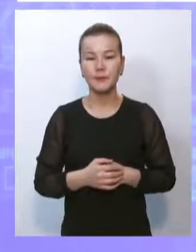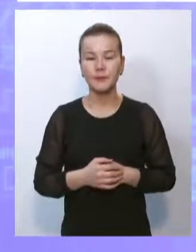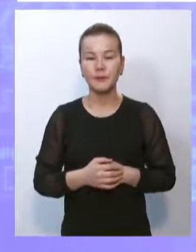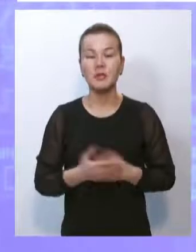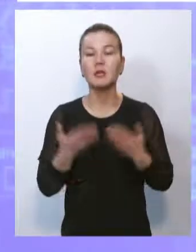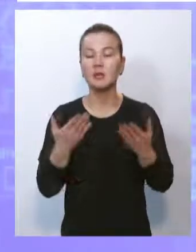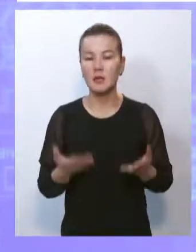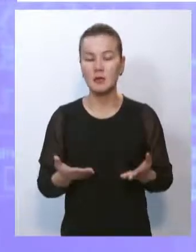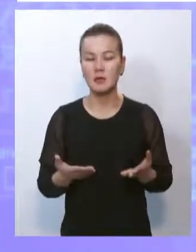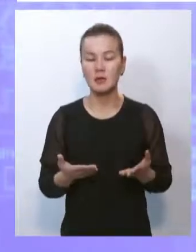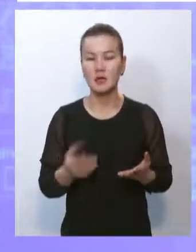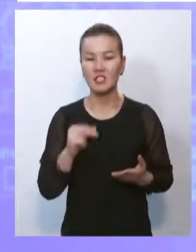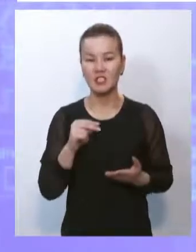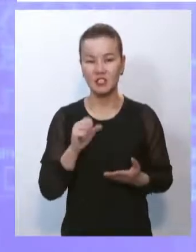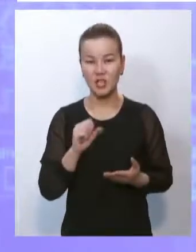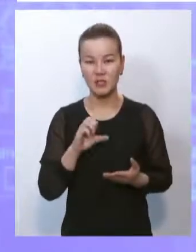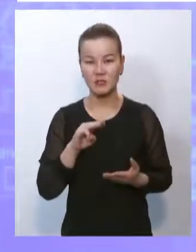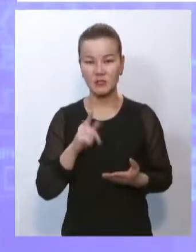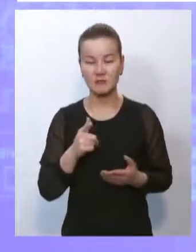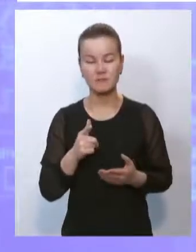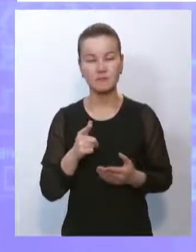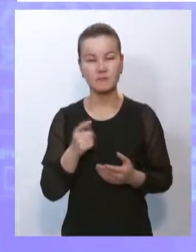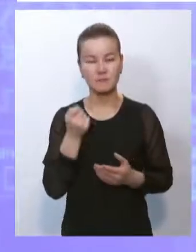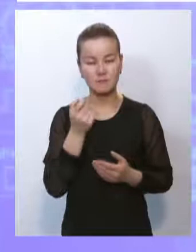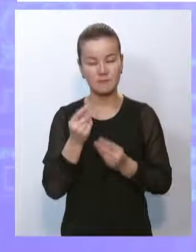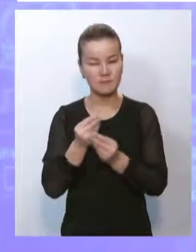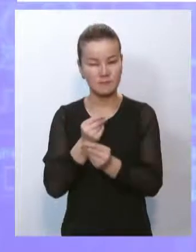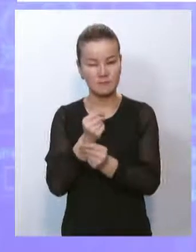так часть 1 колдовали